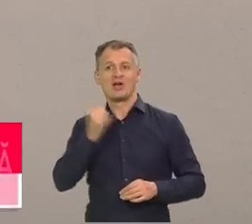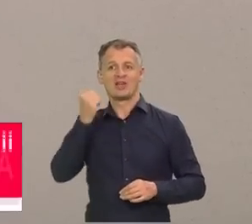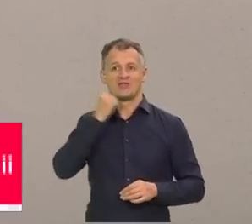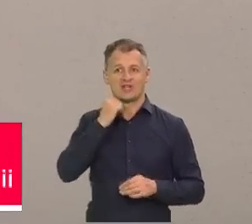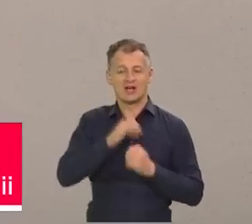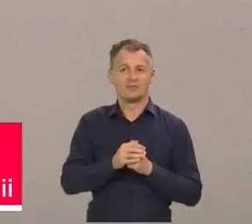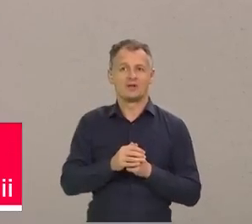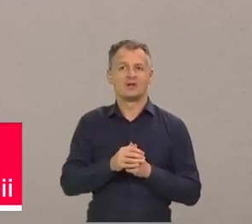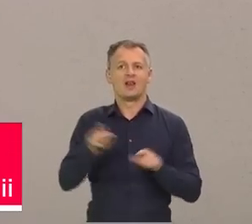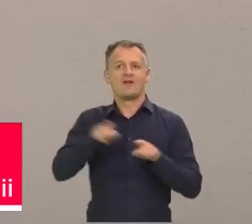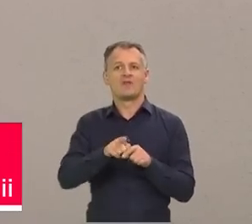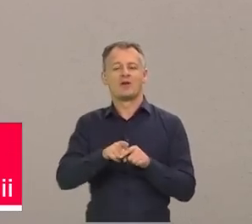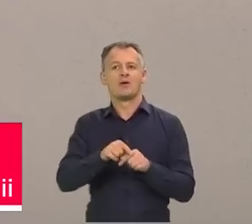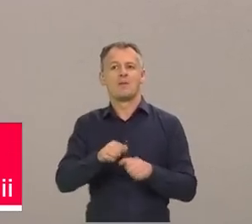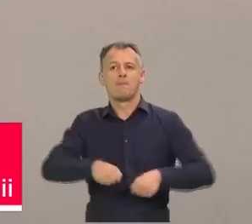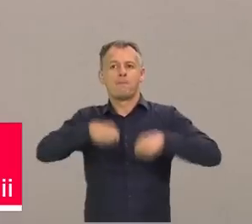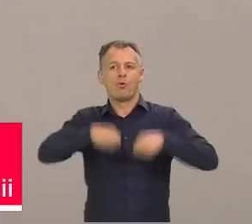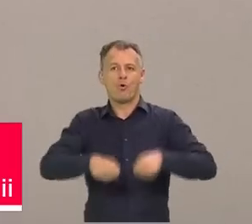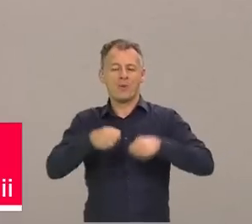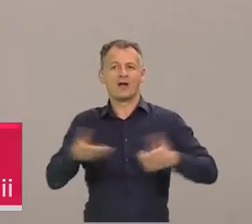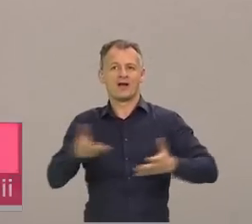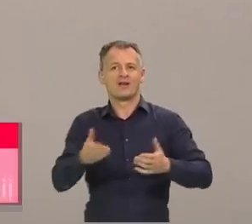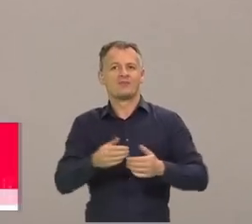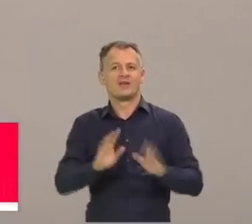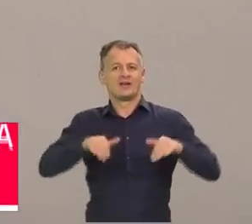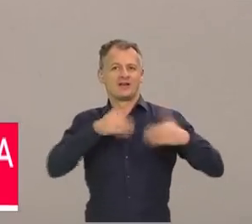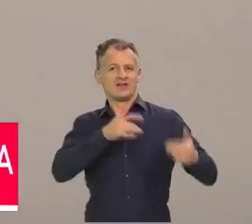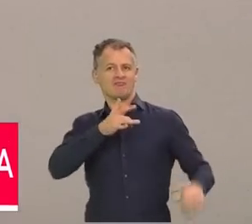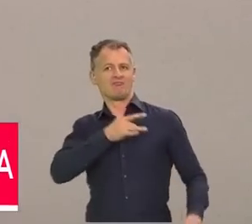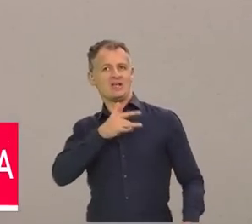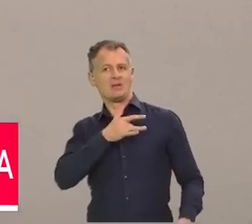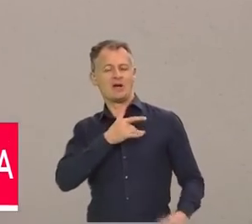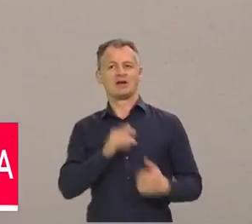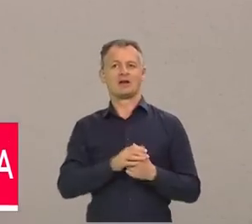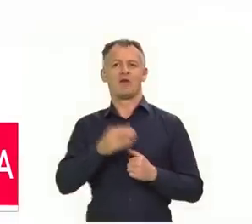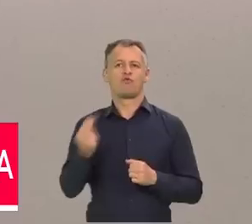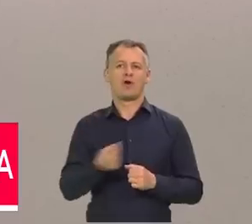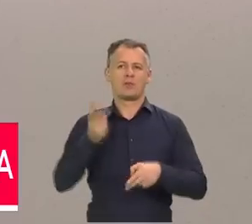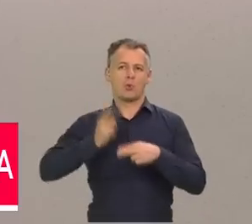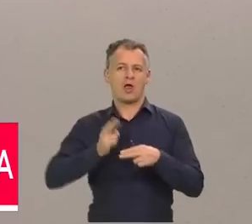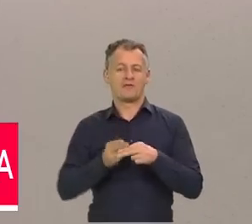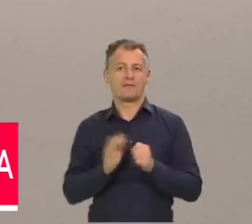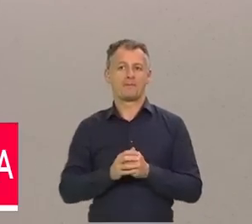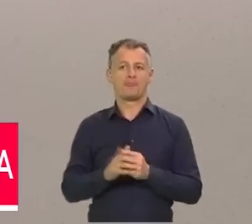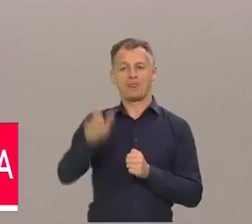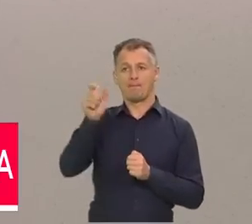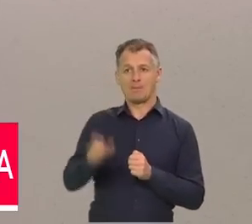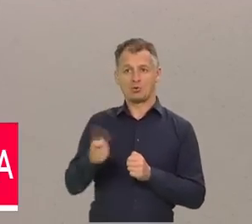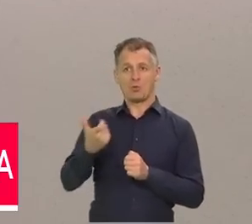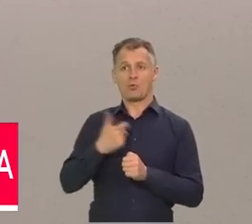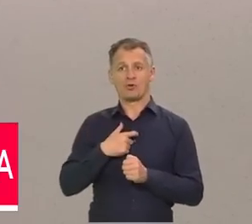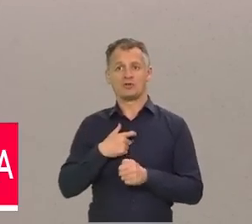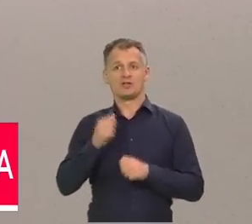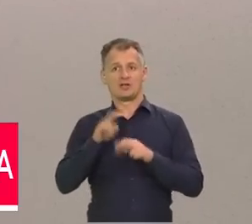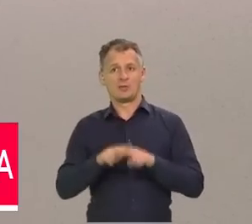care practic asigură debitul cardiac la inimile foarte bolnave. Pacienții pot să stea ani